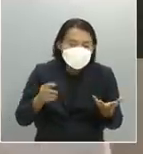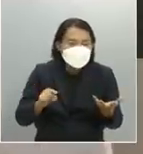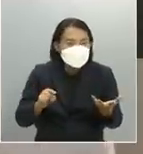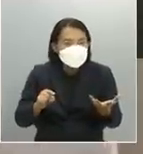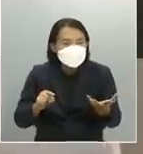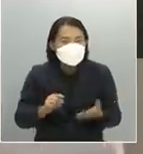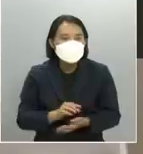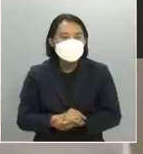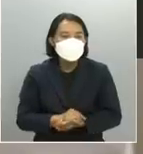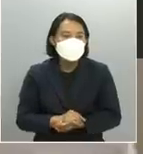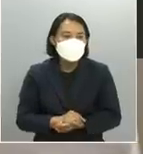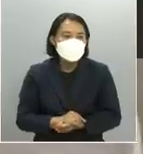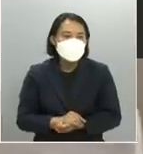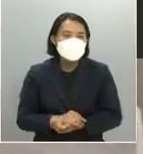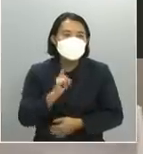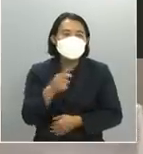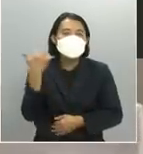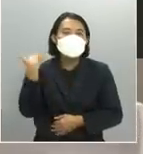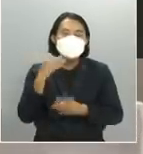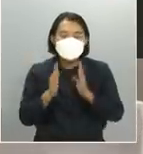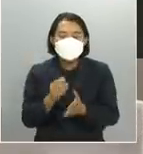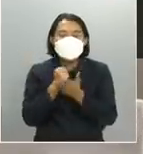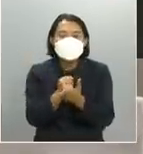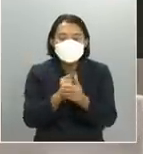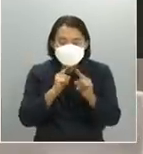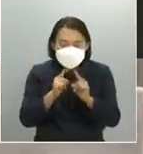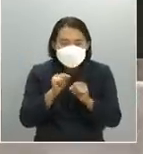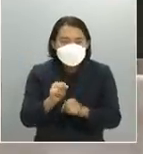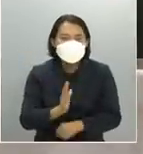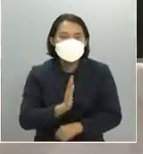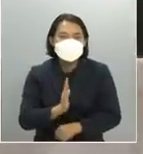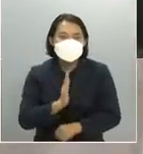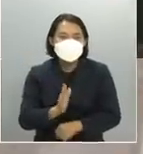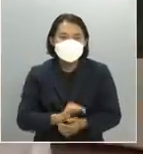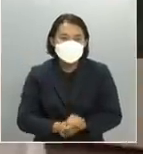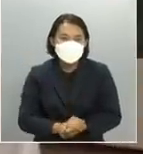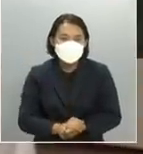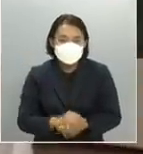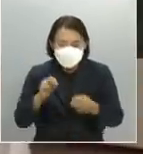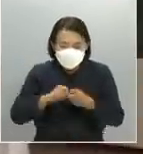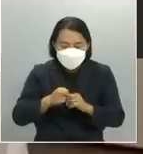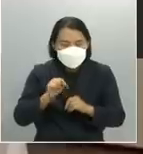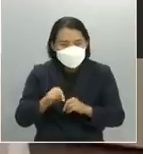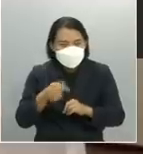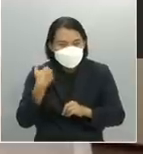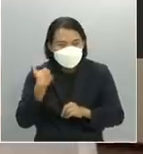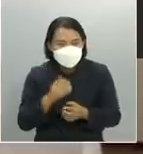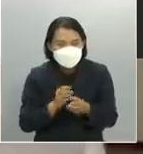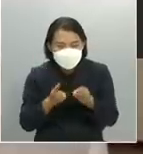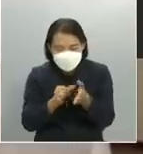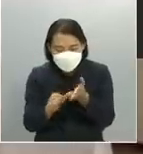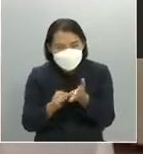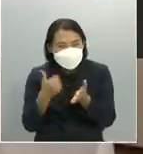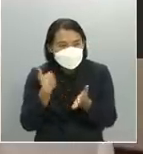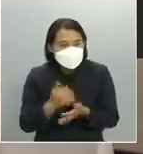ได้แกไปมีคนกลางที่มาคอยมันตอบปัญหาบางทีใจขนาดนี้มันก็จะบางไปเลยก็จะไม่มีการแก้ถ้าเ